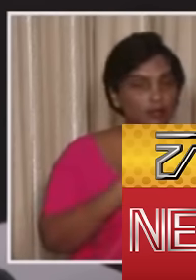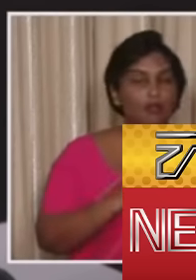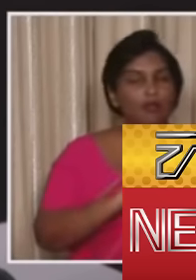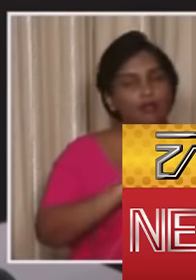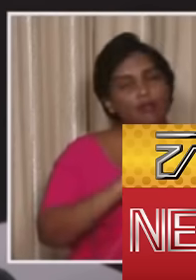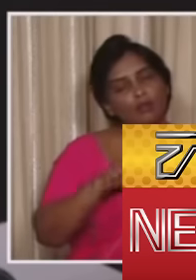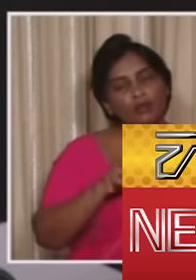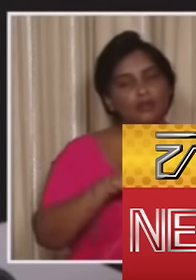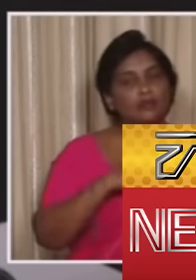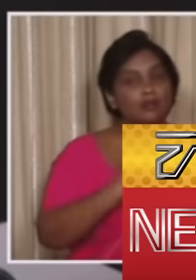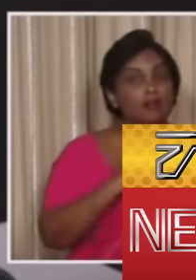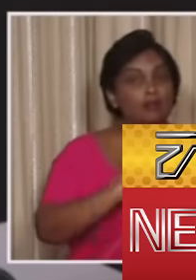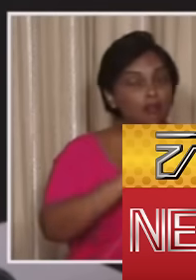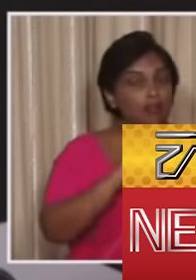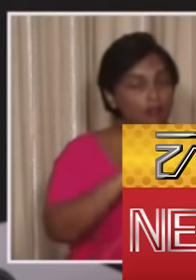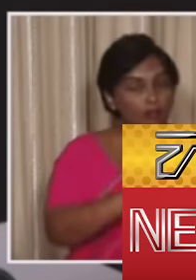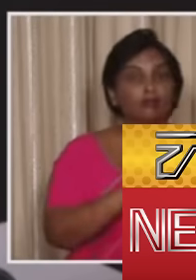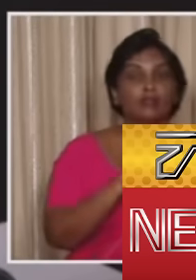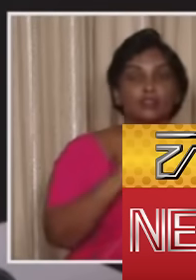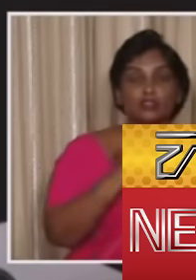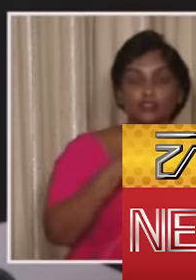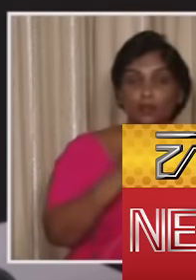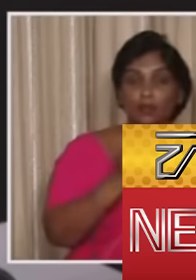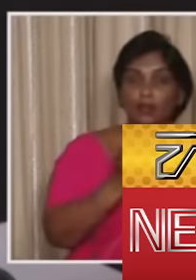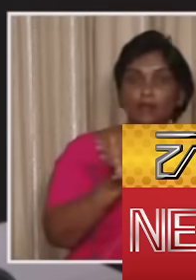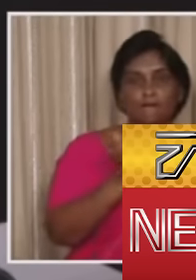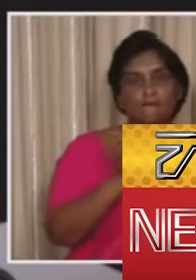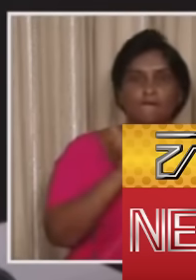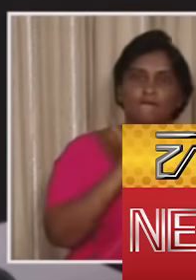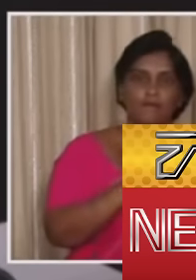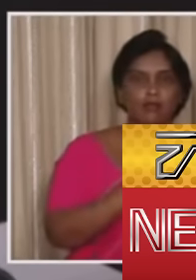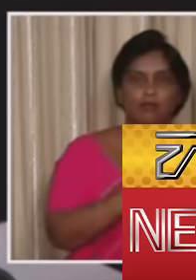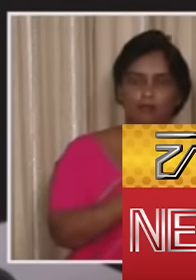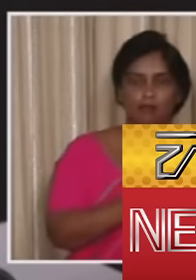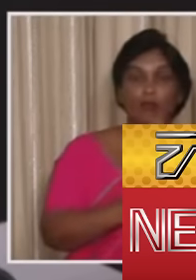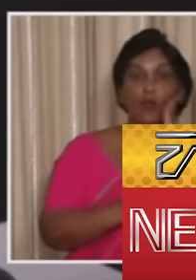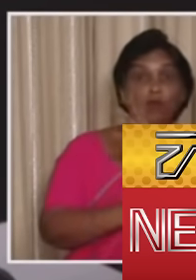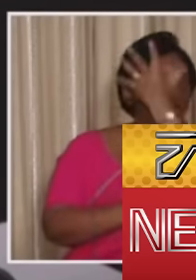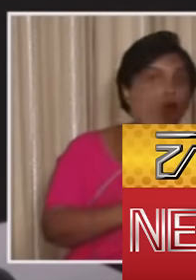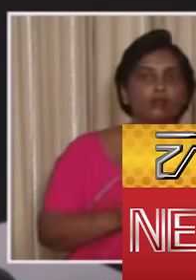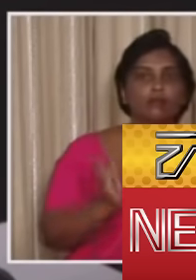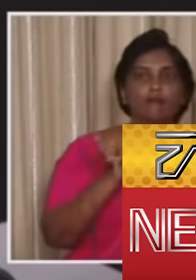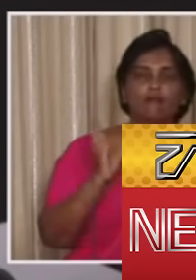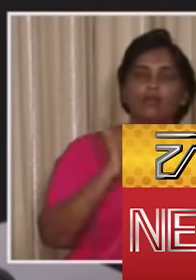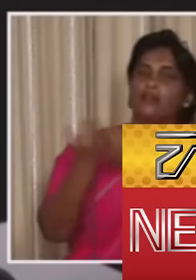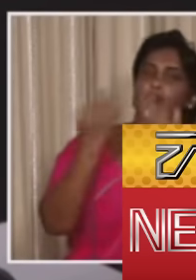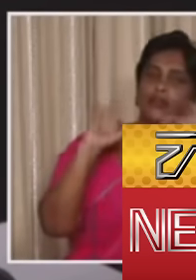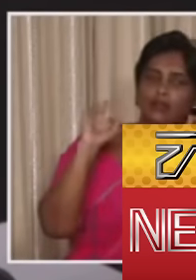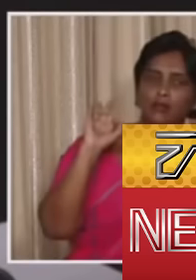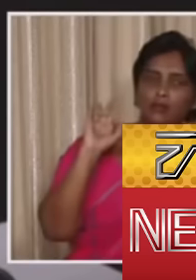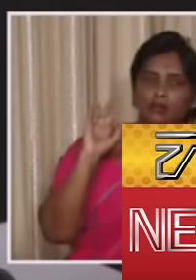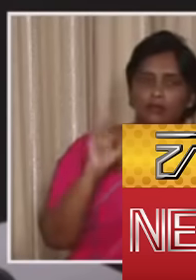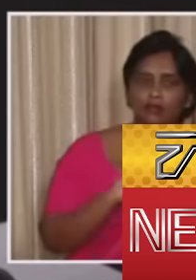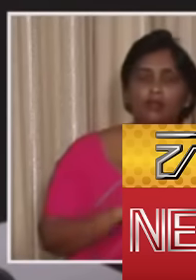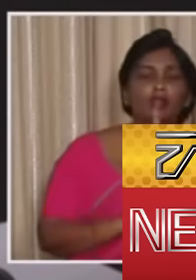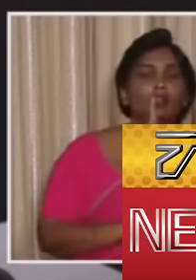කවරෝ සමාගමක් ලංකාවේ මුදුකාංග සමාගමකින් ගත්තොත් බද්ද හැබැයි විදේශීය සමාගමකින් ගත්තොත් බද්දෙන් නිදහස් දැන්